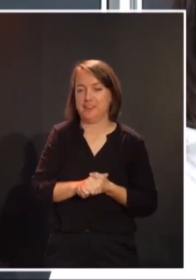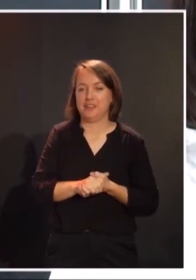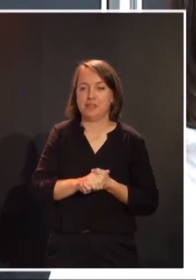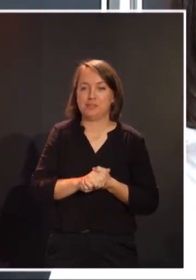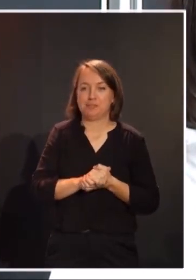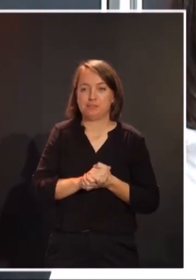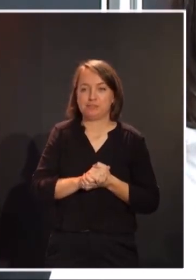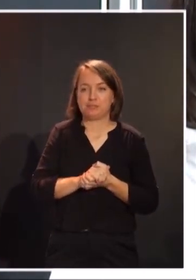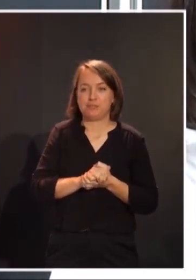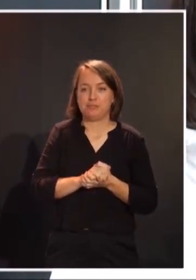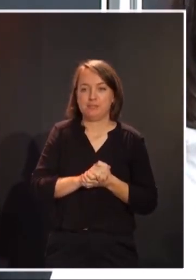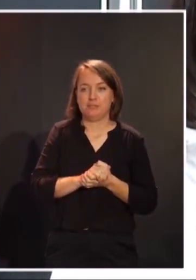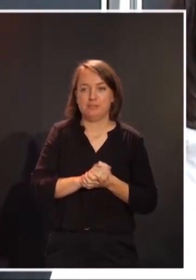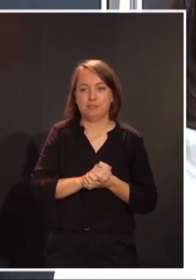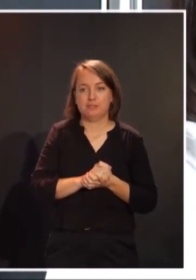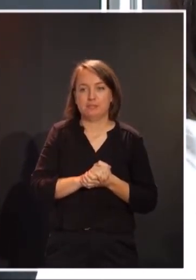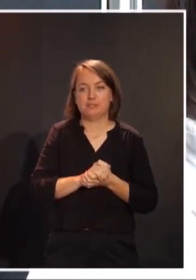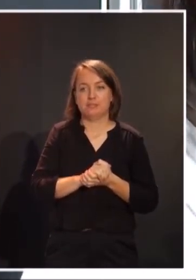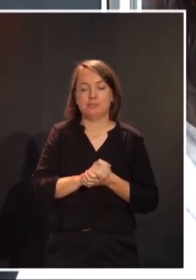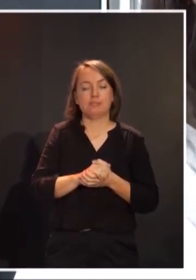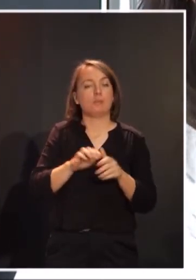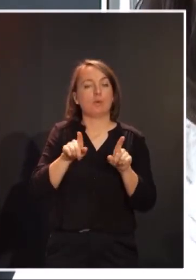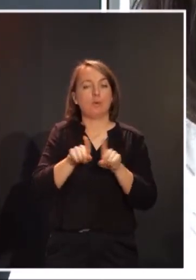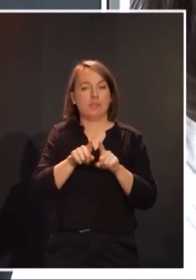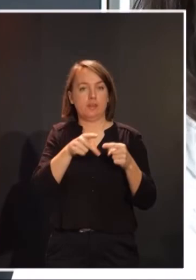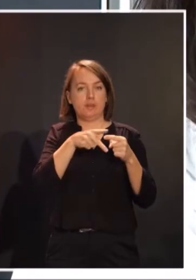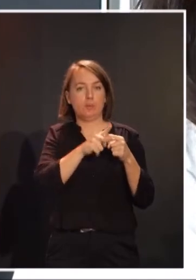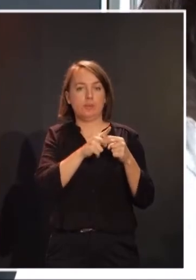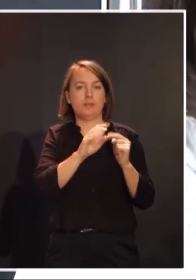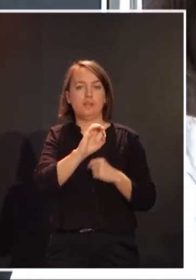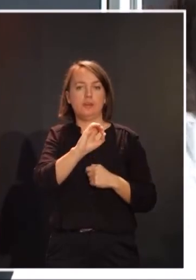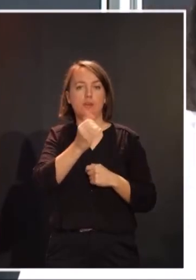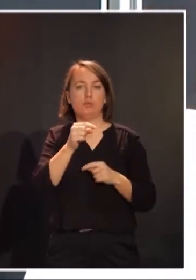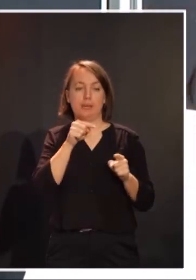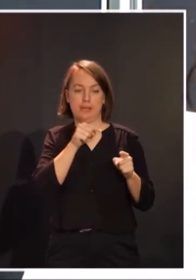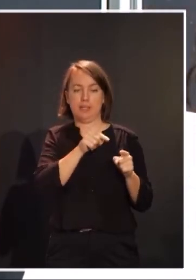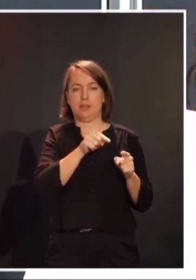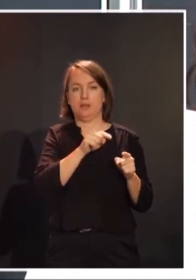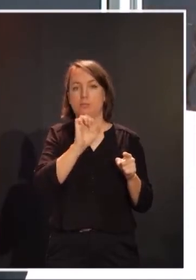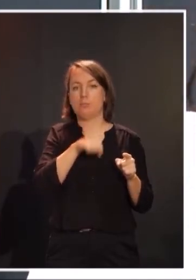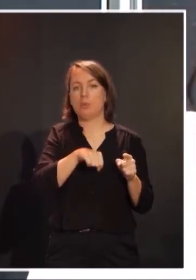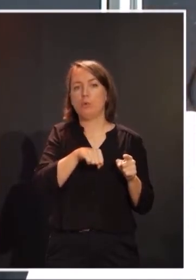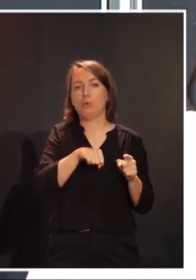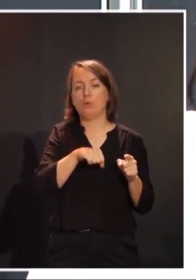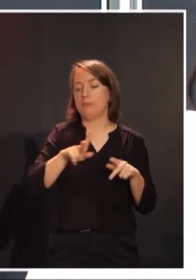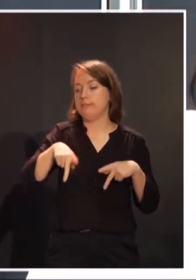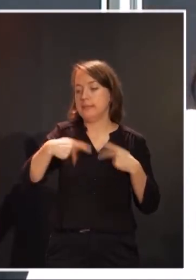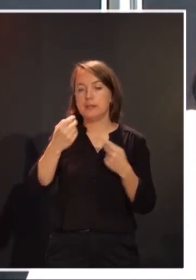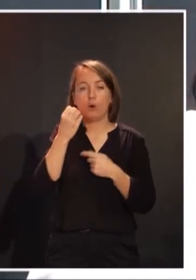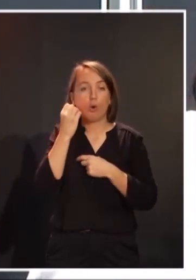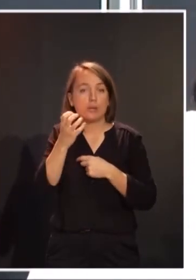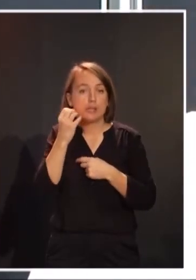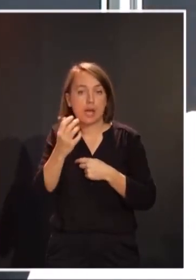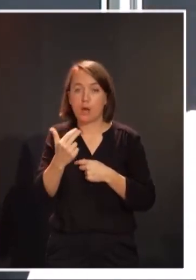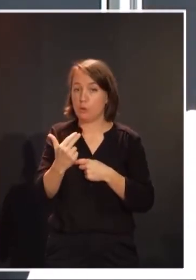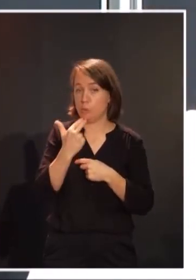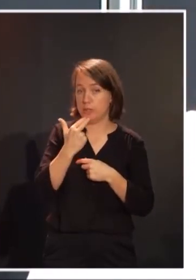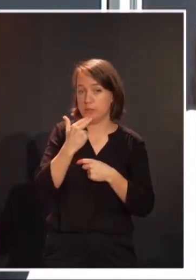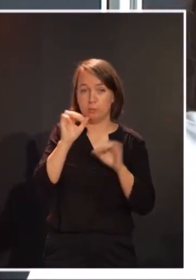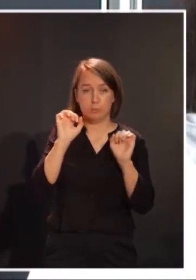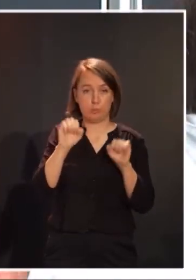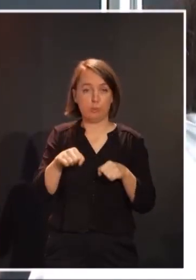sûr. Les outils numériques peuvent aussi être utiles dans la vie quotidienne. On l'a vu